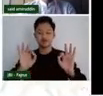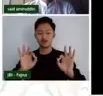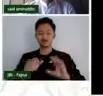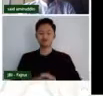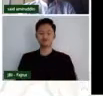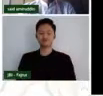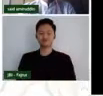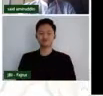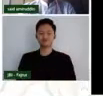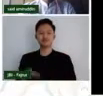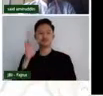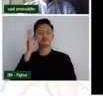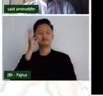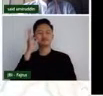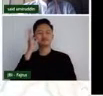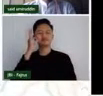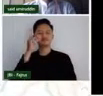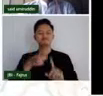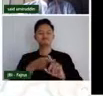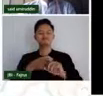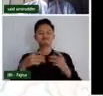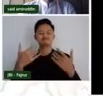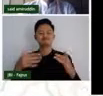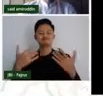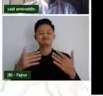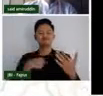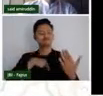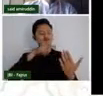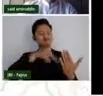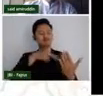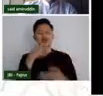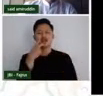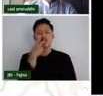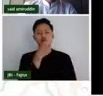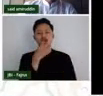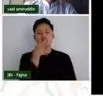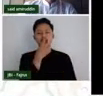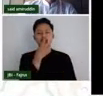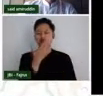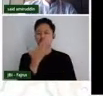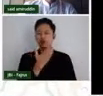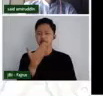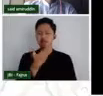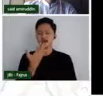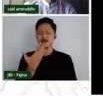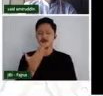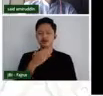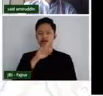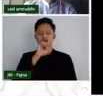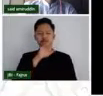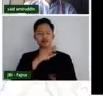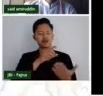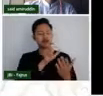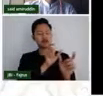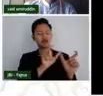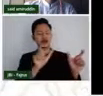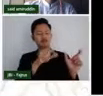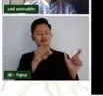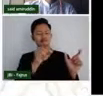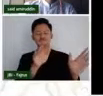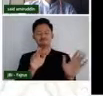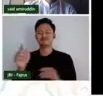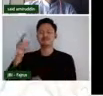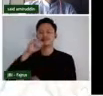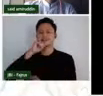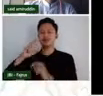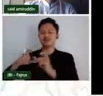Aduh, mohon maaf ya sahabat Beda. luar biasa kalau saya lidahnya masih belum bisa menyebutkan dengan benar. Nanti dibantu sama Pak Said